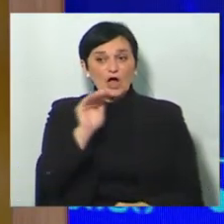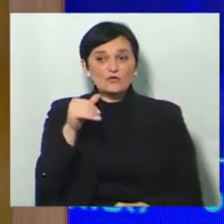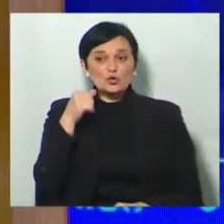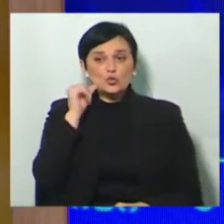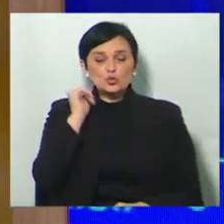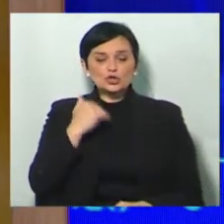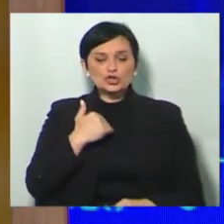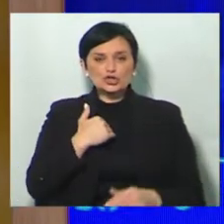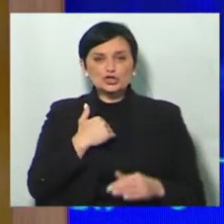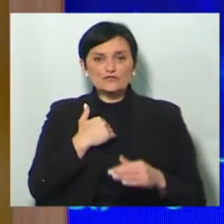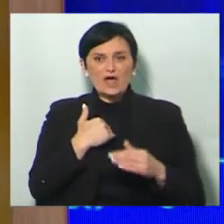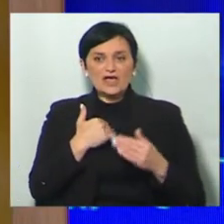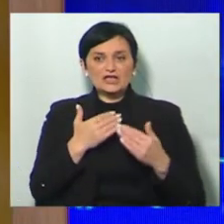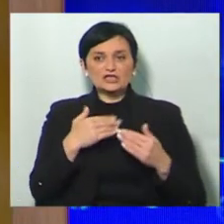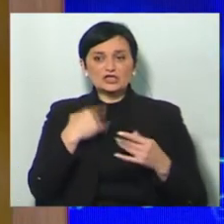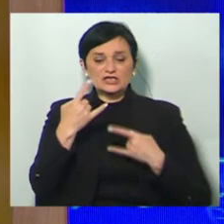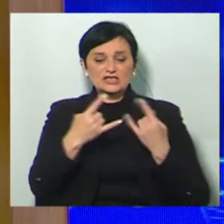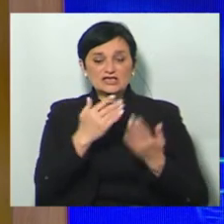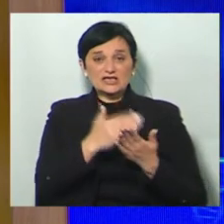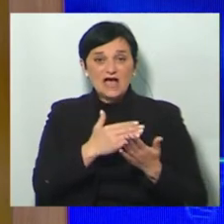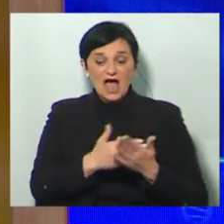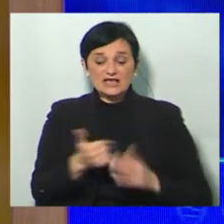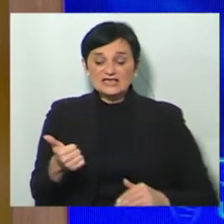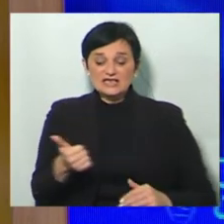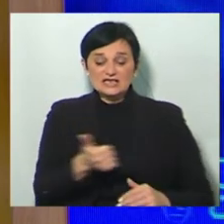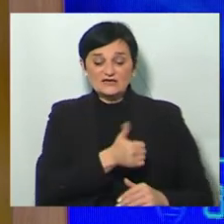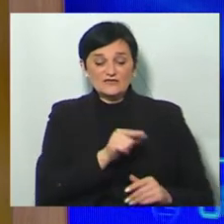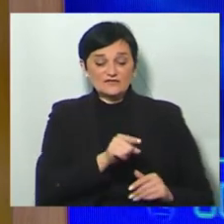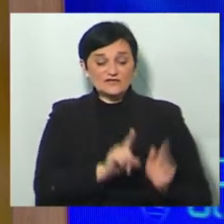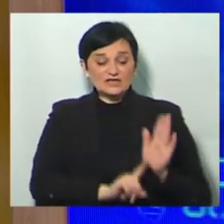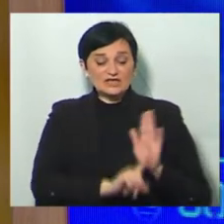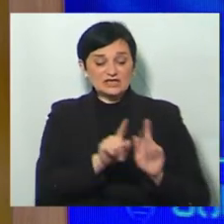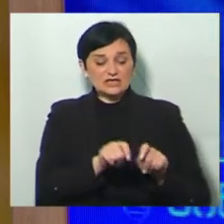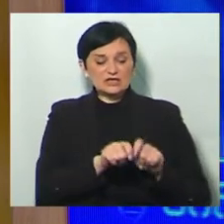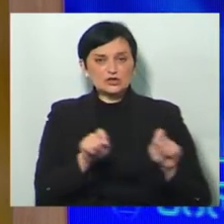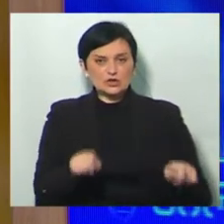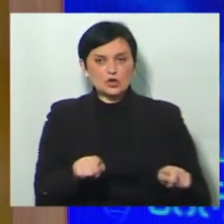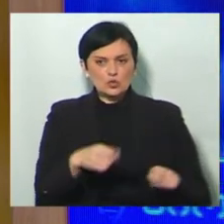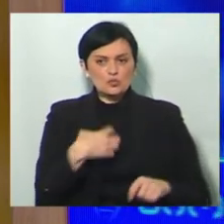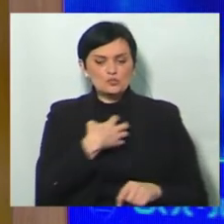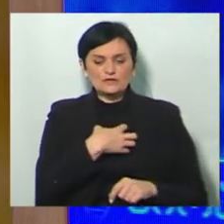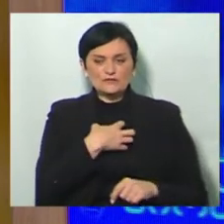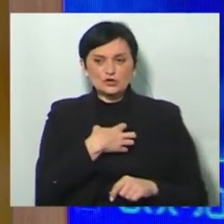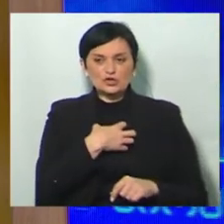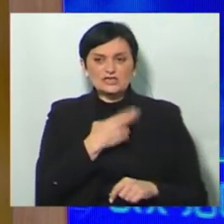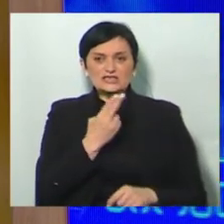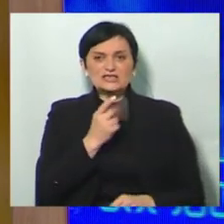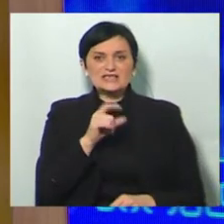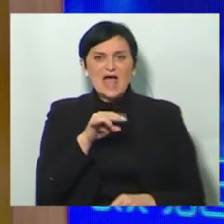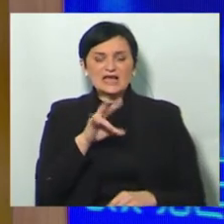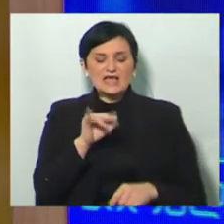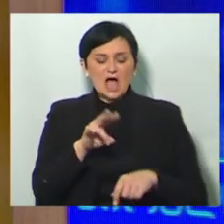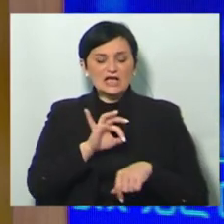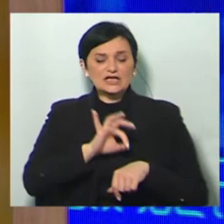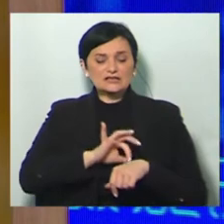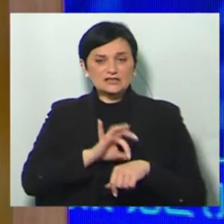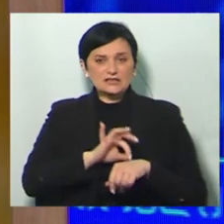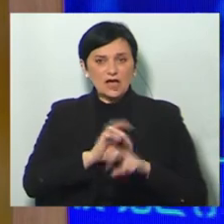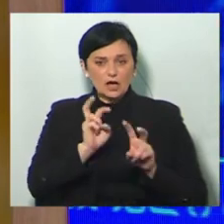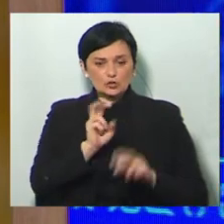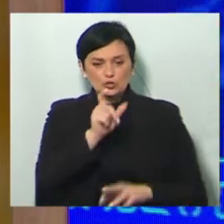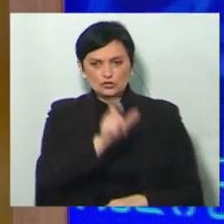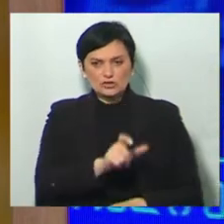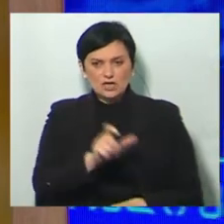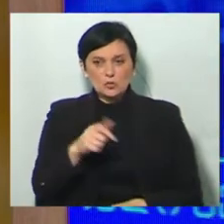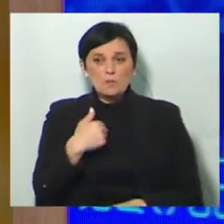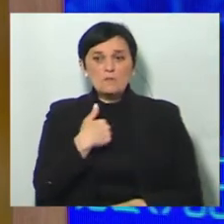ჩვენ გავხსენით ჩვენი გადაცემით ის კვირეული, რომელიც ძალიან მნიშვნელოვანია ცელიაკის დიაგნოზის მქონე